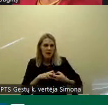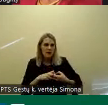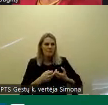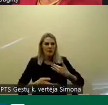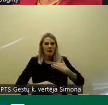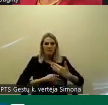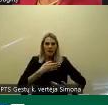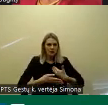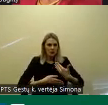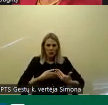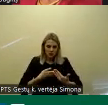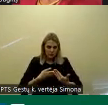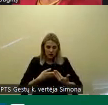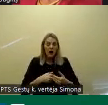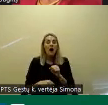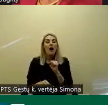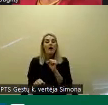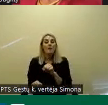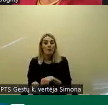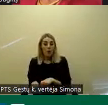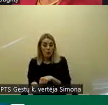pagrindu. Taip pat galima